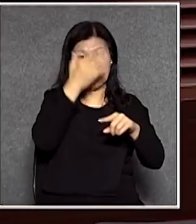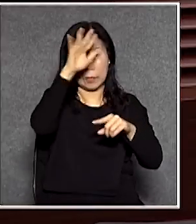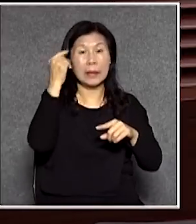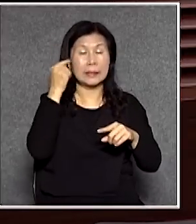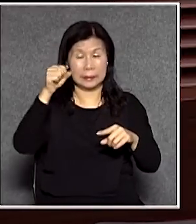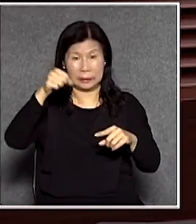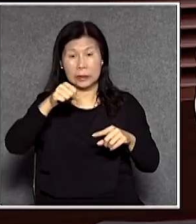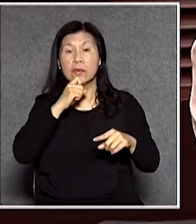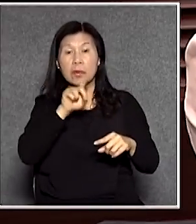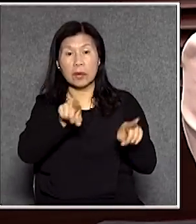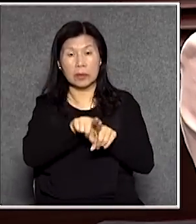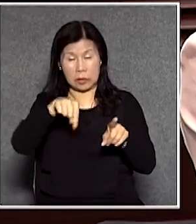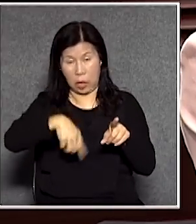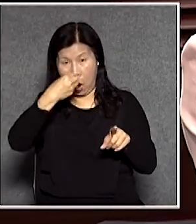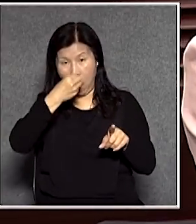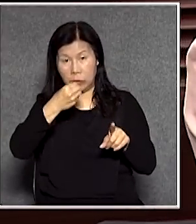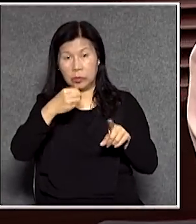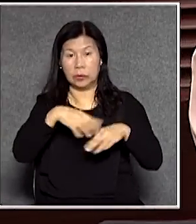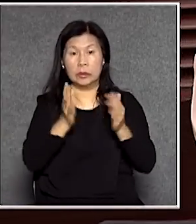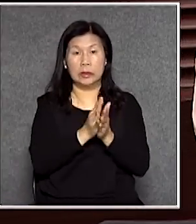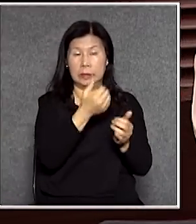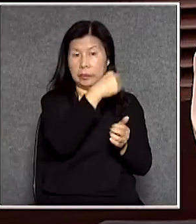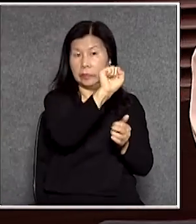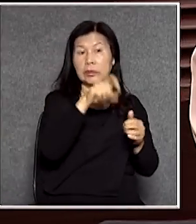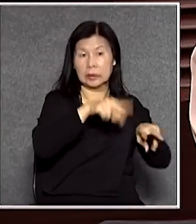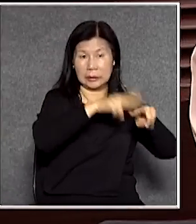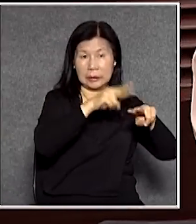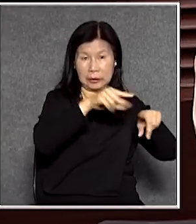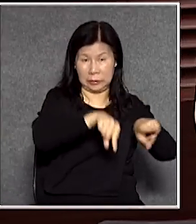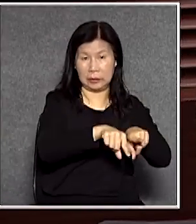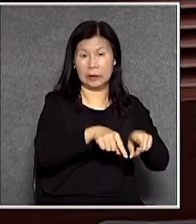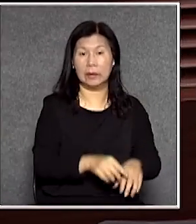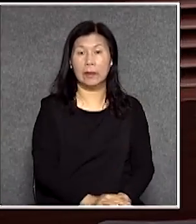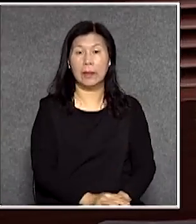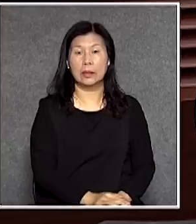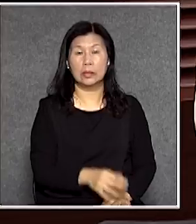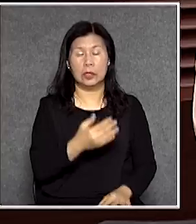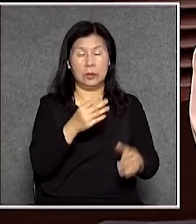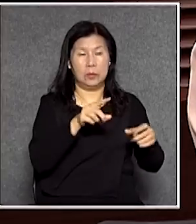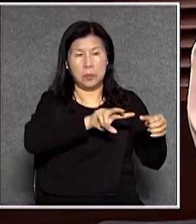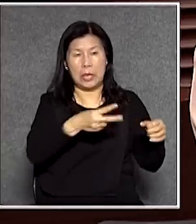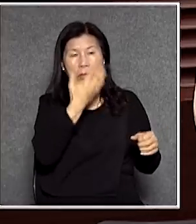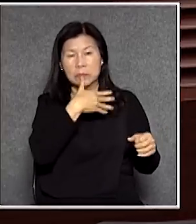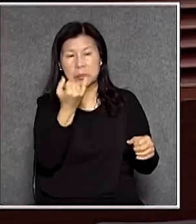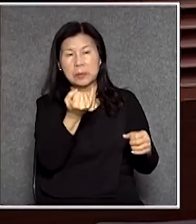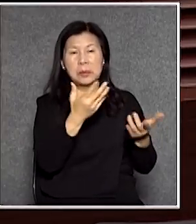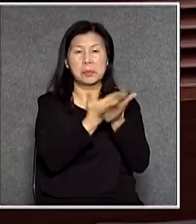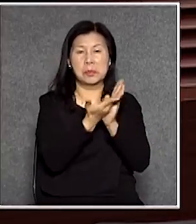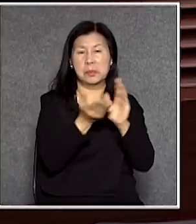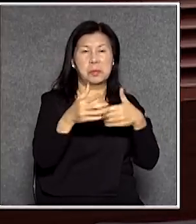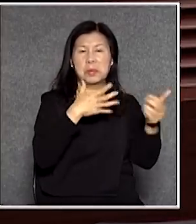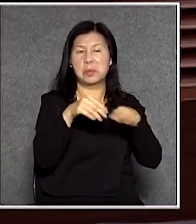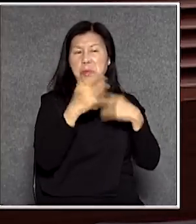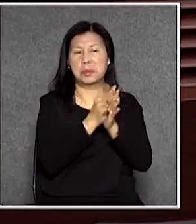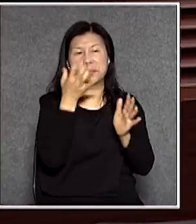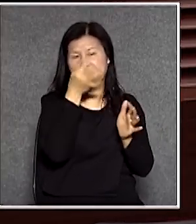同香港或者本土，完全否定內地，甚至醜化內地各樣的事情